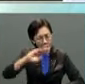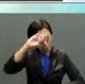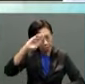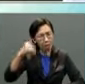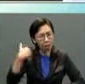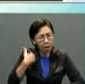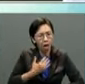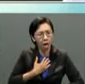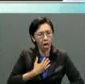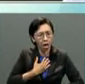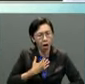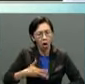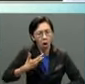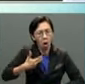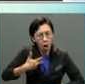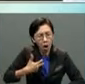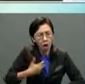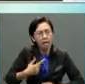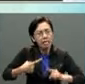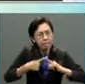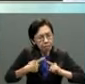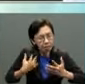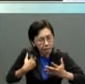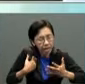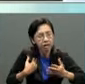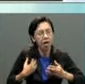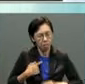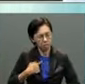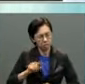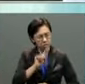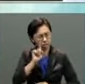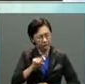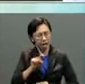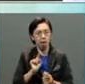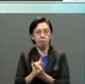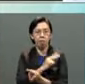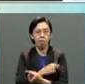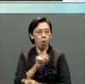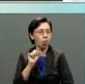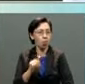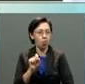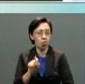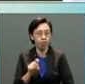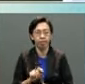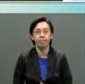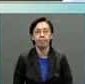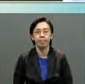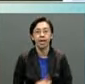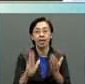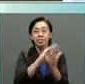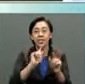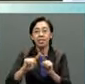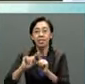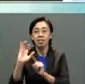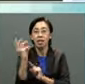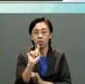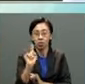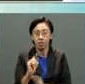การก็ต้องรีบมาพบแพทย์ครับมาเรื่องของสถานการณ์ทั่วโลกนะครับยืนยันทั้งห